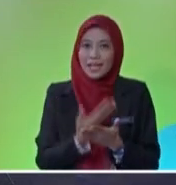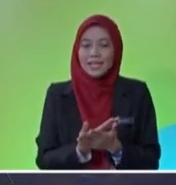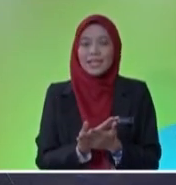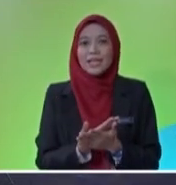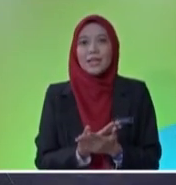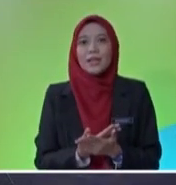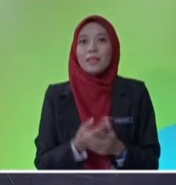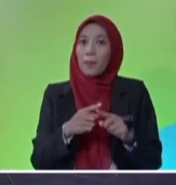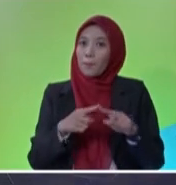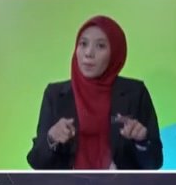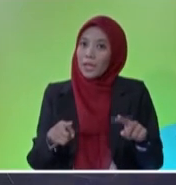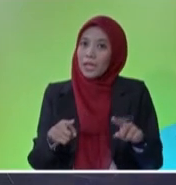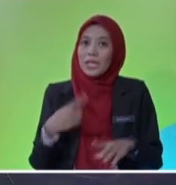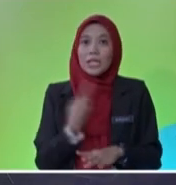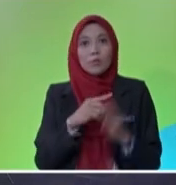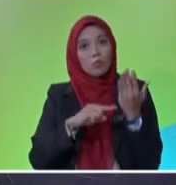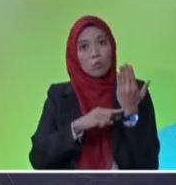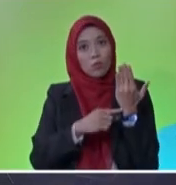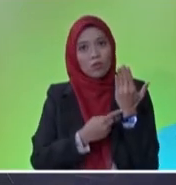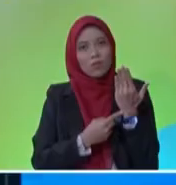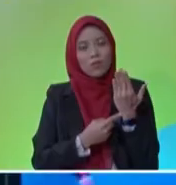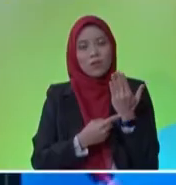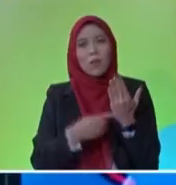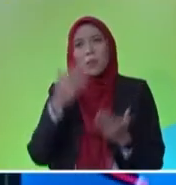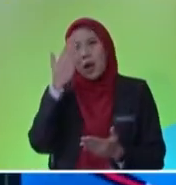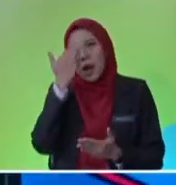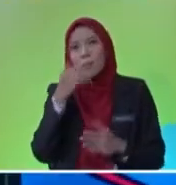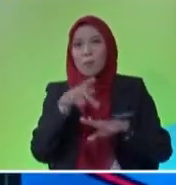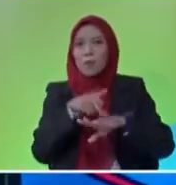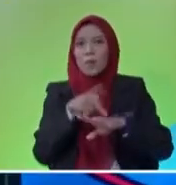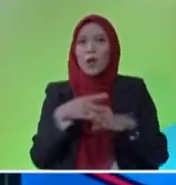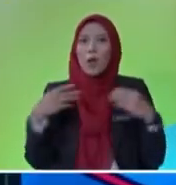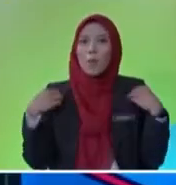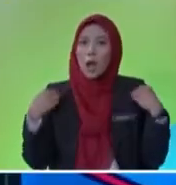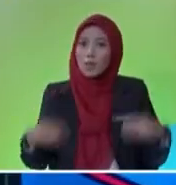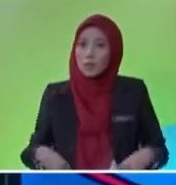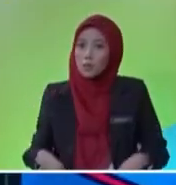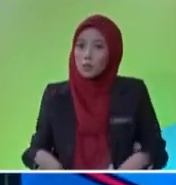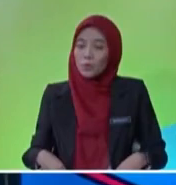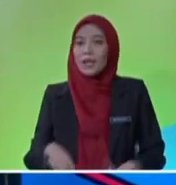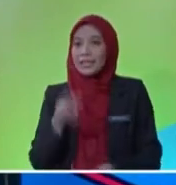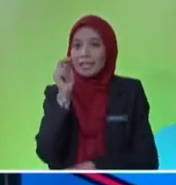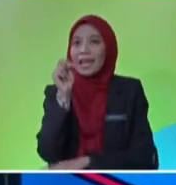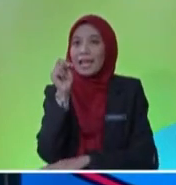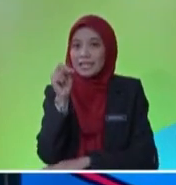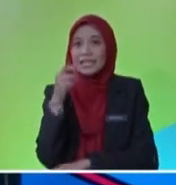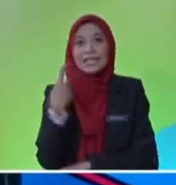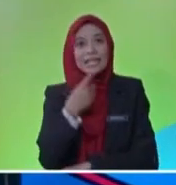tetapi sebelum kita terus kita pakai baju nanti duduk angka wajib